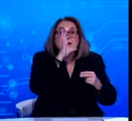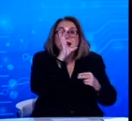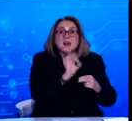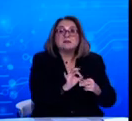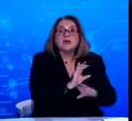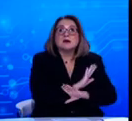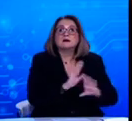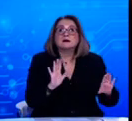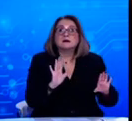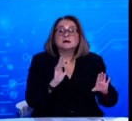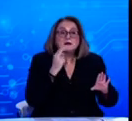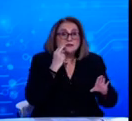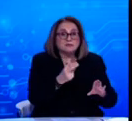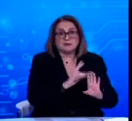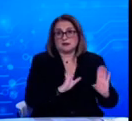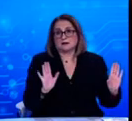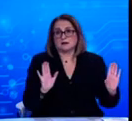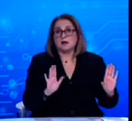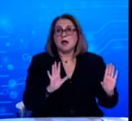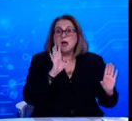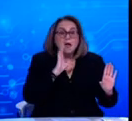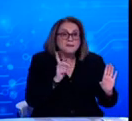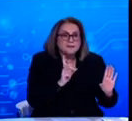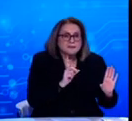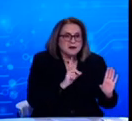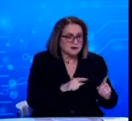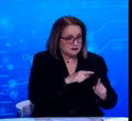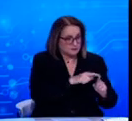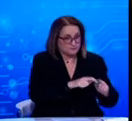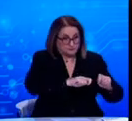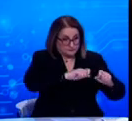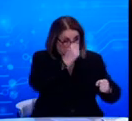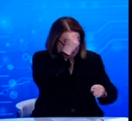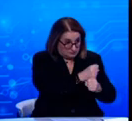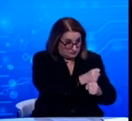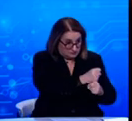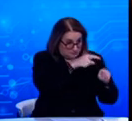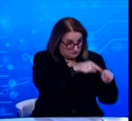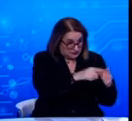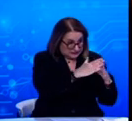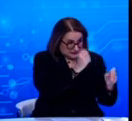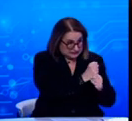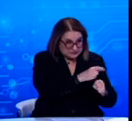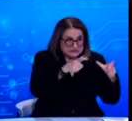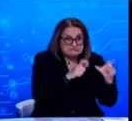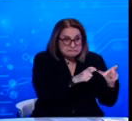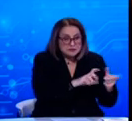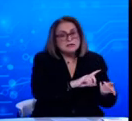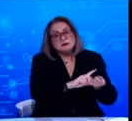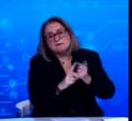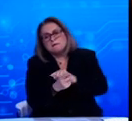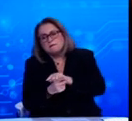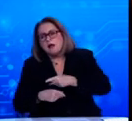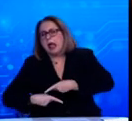από το ένα άκρο του lockdown στο άλλο άκρο της απόλυτης χαλάρωσης. Υπάρχει ένα σημείο ισορροπίας, μια νέα κανονικότητα όσο διαρκεί η